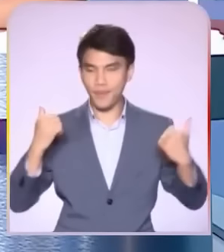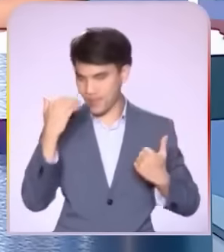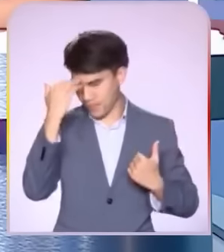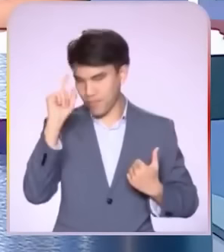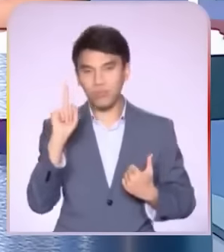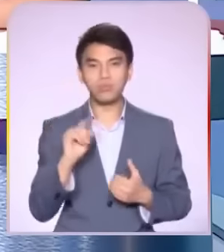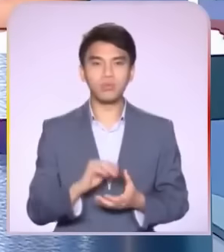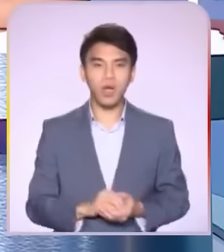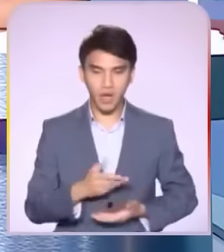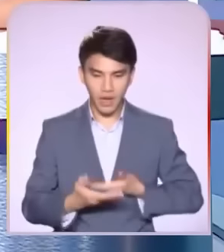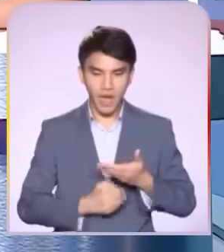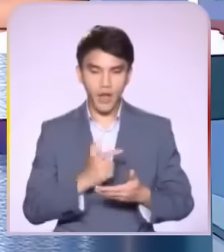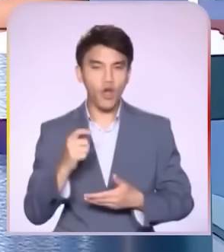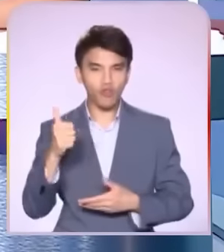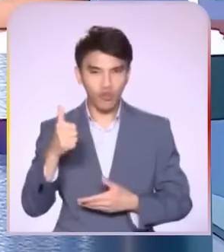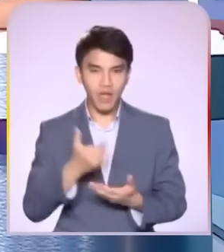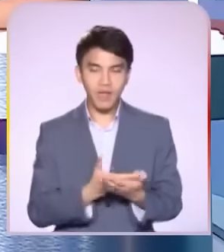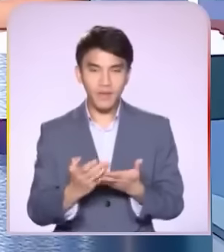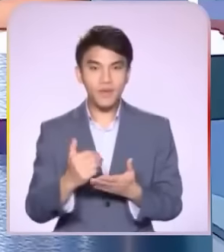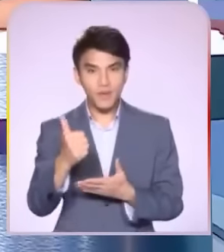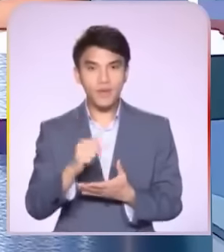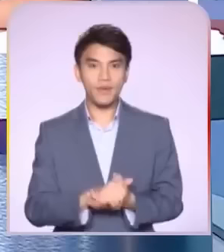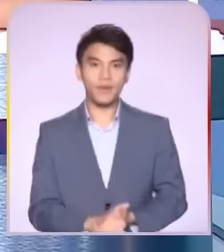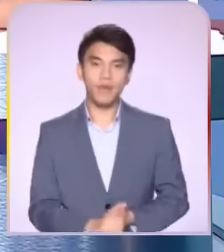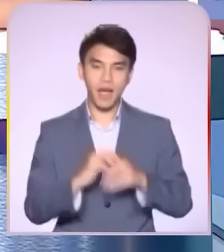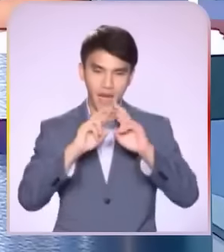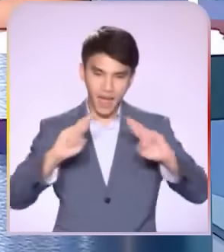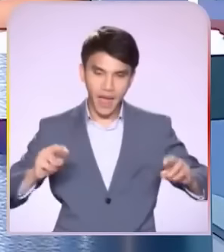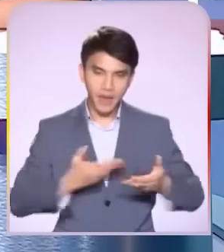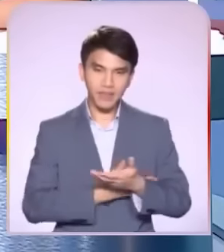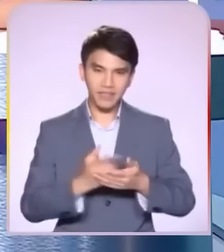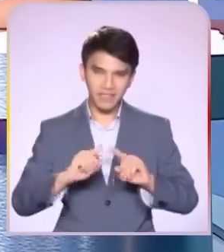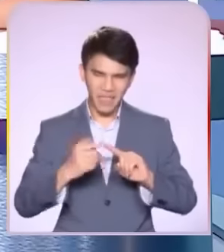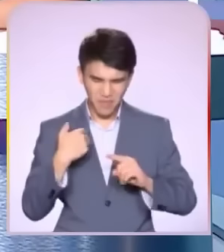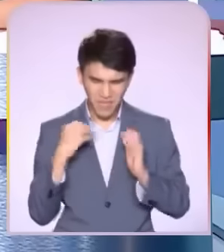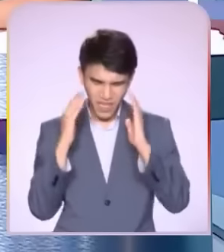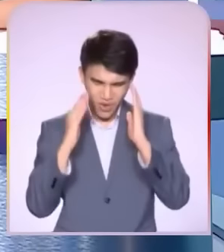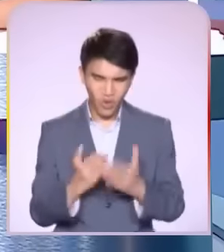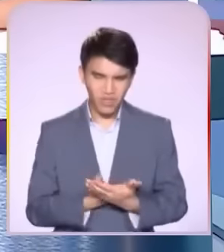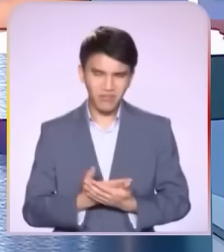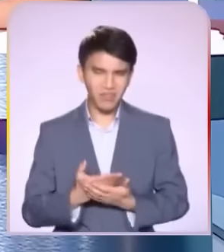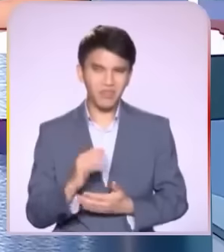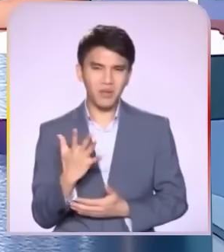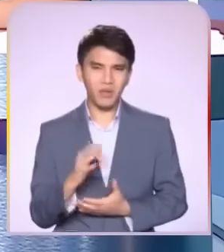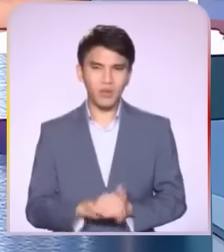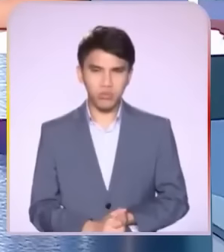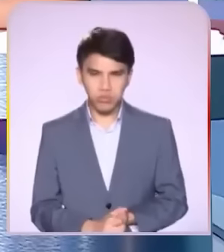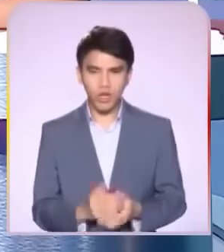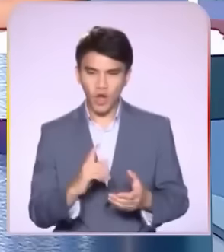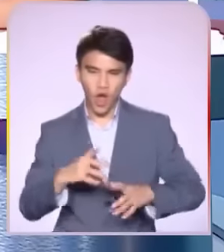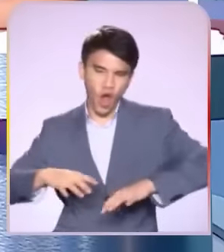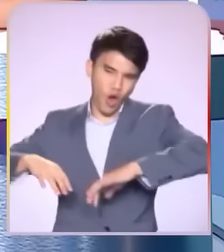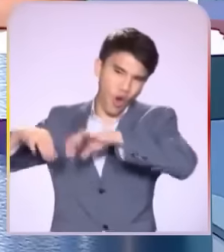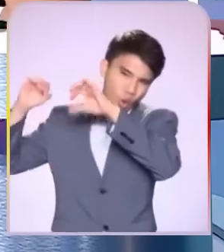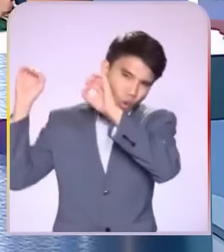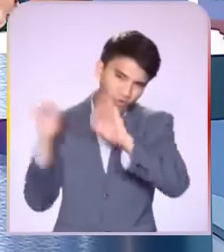ไรผมถามว่าเพราะอะไรอ๋อเขาขายทองคืนได้เขารับซื้อคืนถูกไหมฮะร้านรับซื้อคืนแต่มีบางคนเขาไม่ได้เป็นอย่างนั้นสิคุณกระดาษเคลื่อนทอง